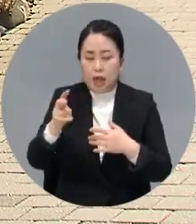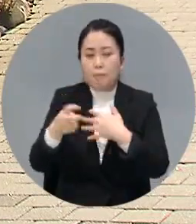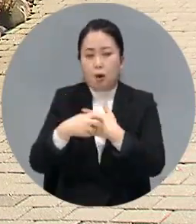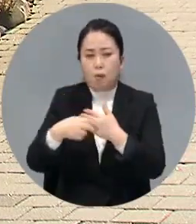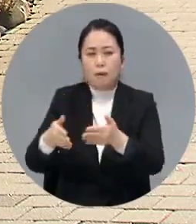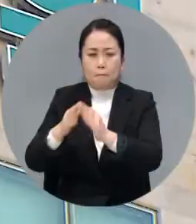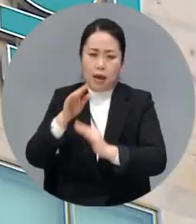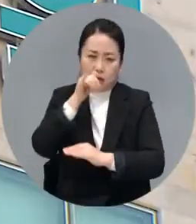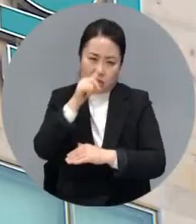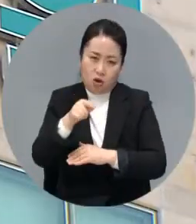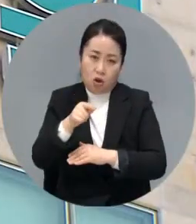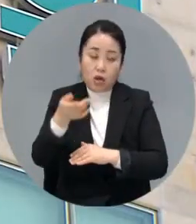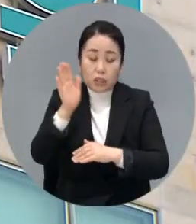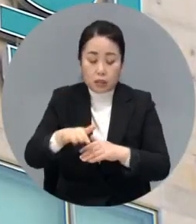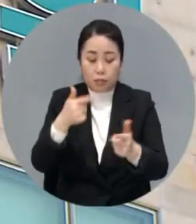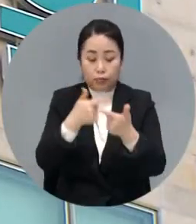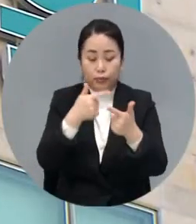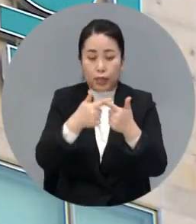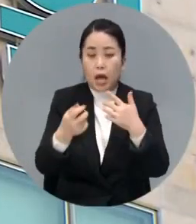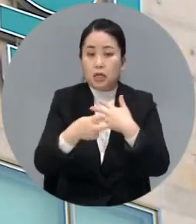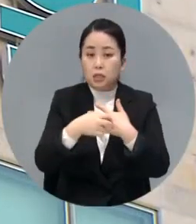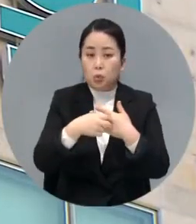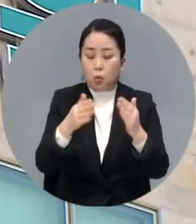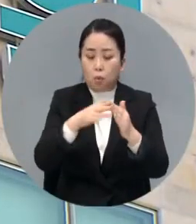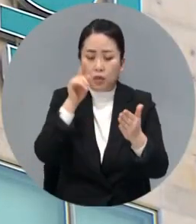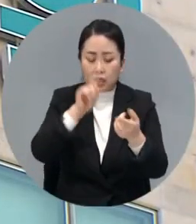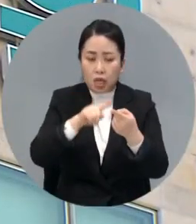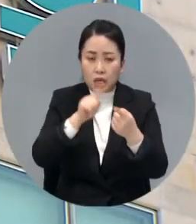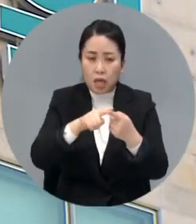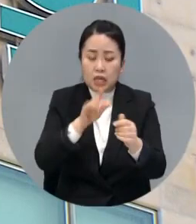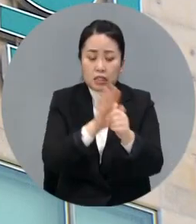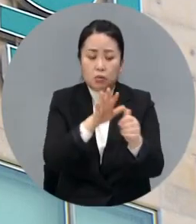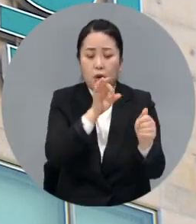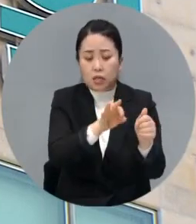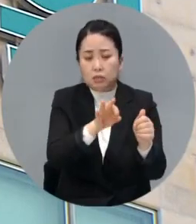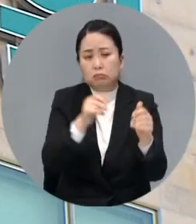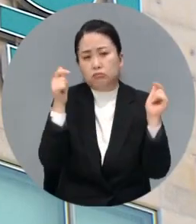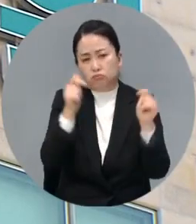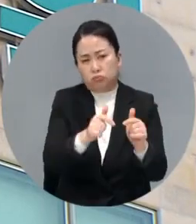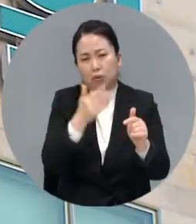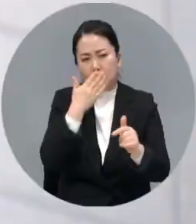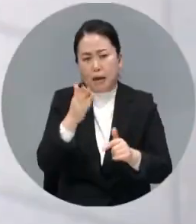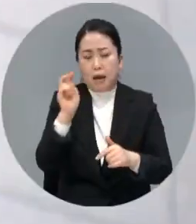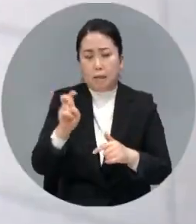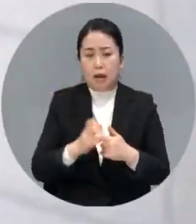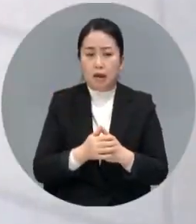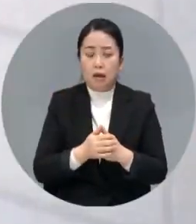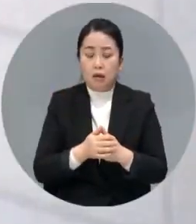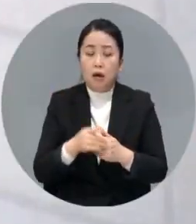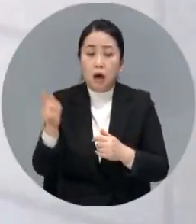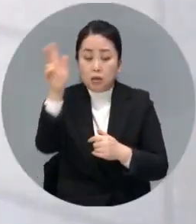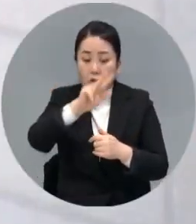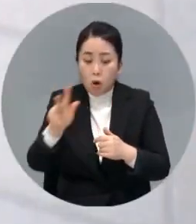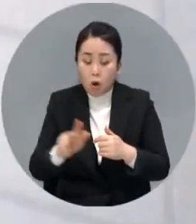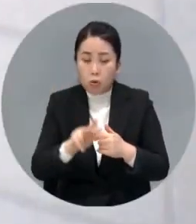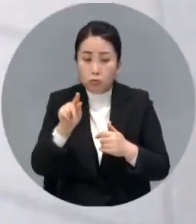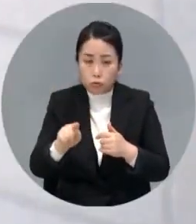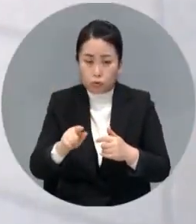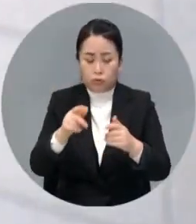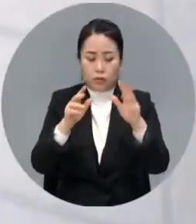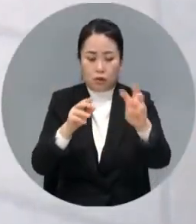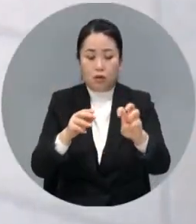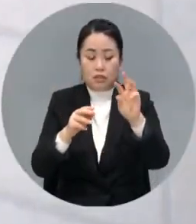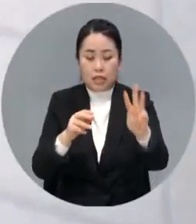핵심인 부산의료원에 대한 지원금은 계속 줄어들 가능성이 있습니다. 부산의료원 등 전국 35개